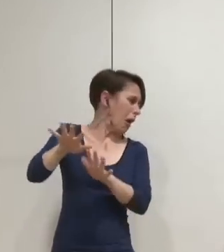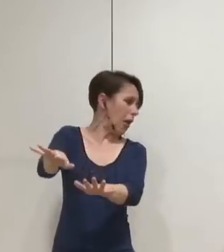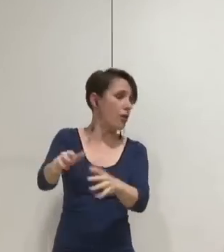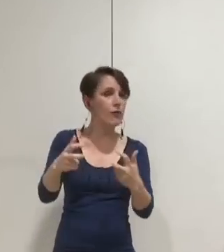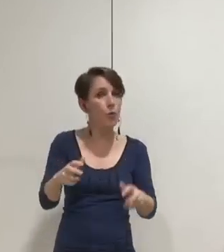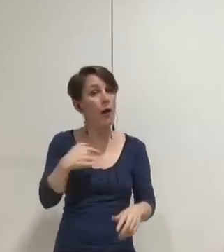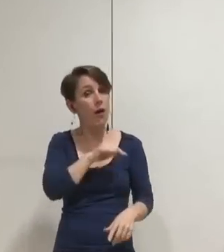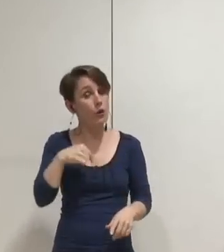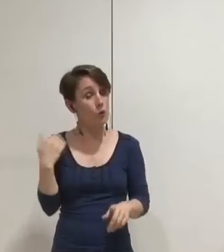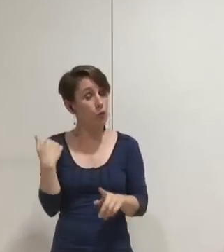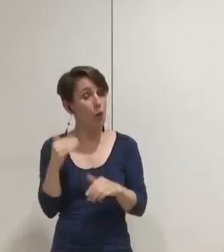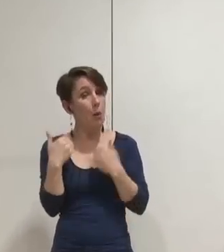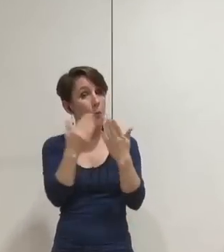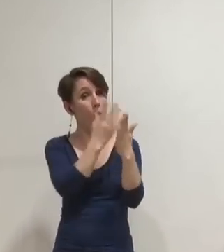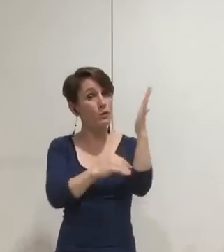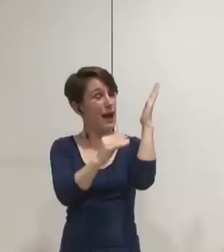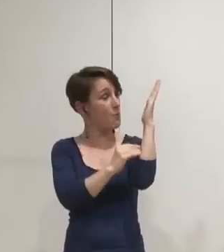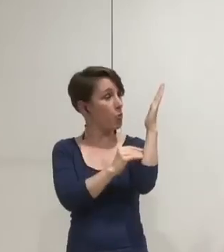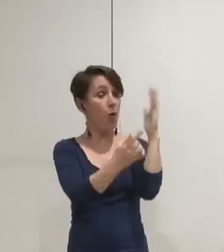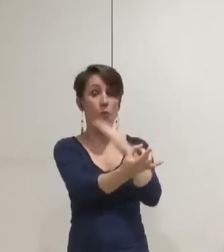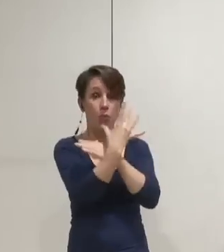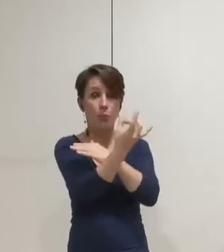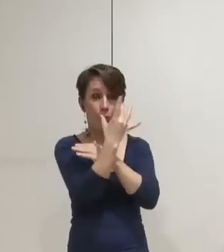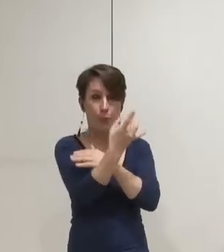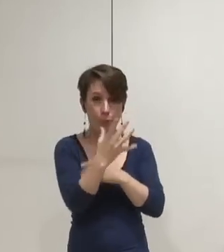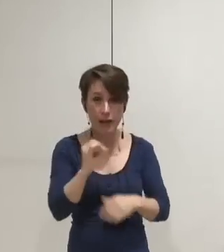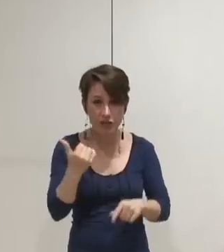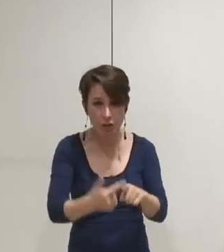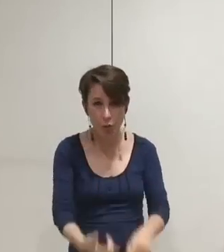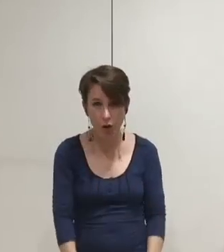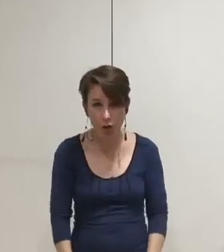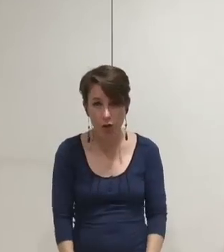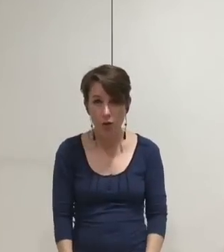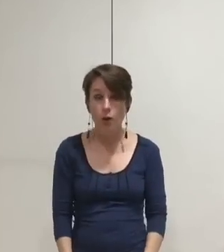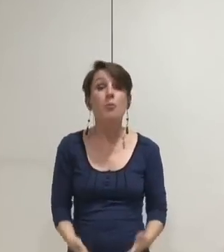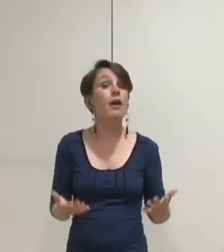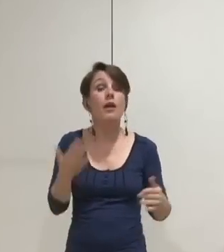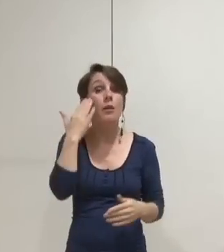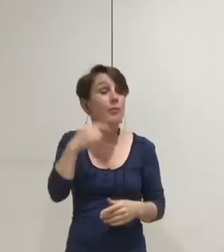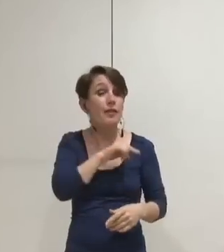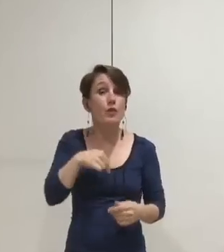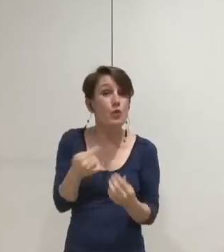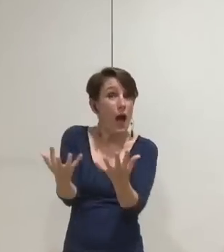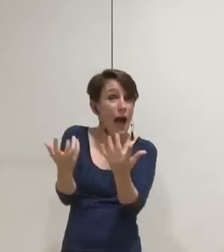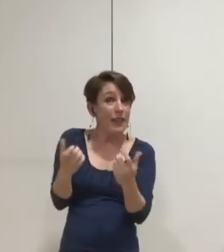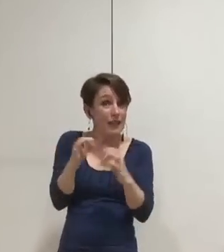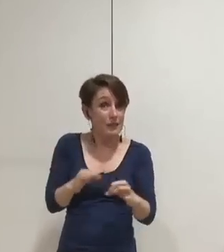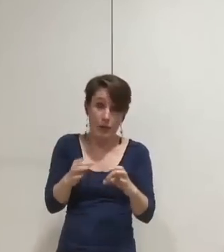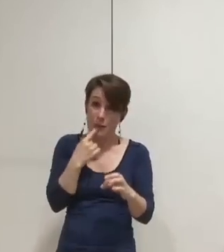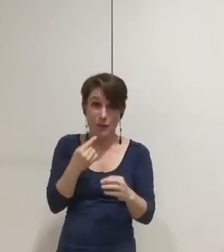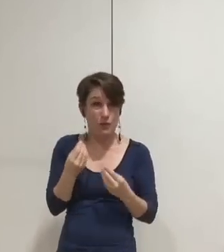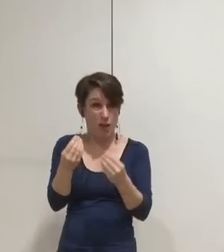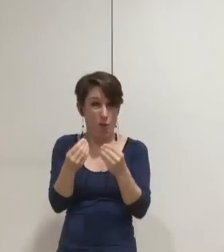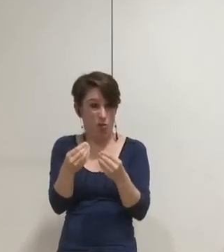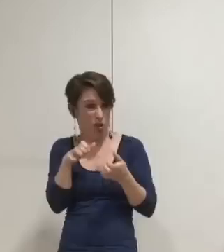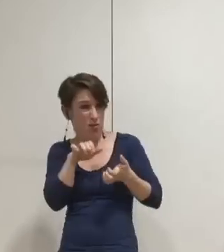amendements dans ce sens ils ont été repoussés mais si nous ne sommes pas attractifs nous sommes répulsifs ça veut dire que les gens vont